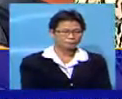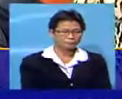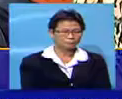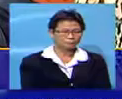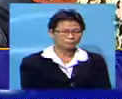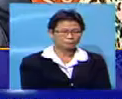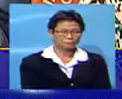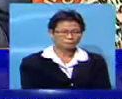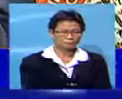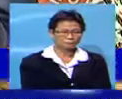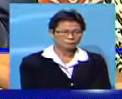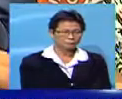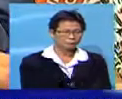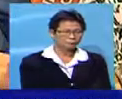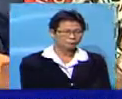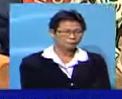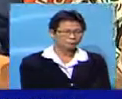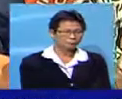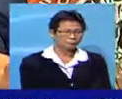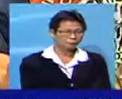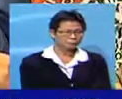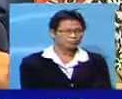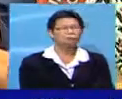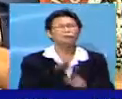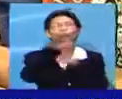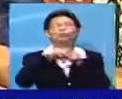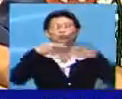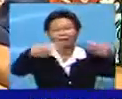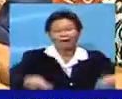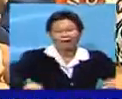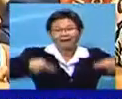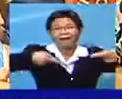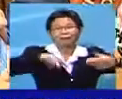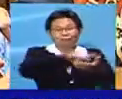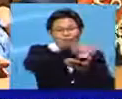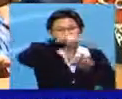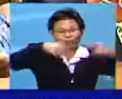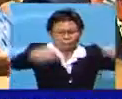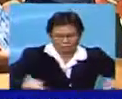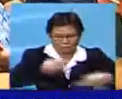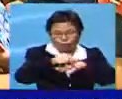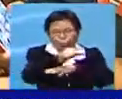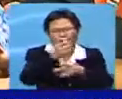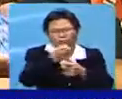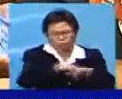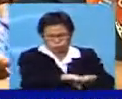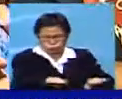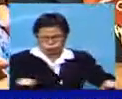sudut, ya, kita akan siasat di semua sudut termasuk tayar yang digunakan sama ada ataupun landasan